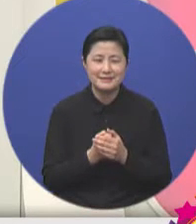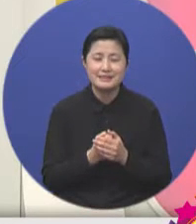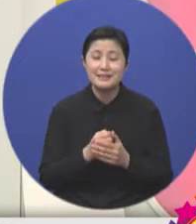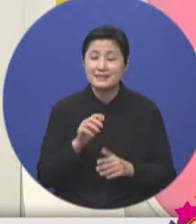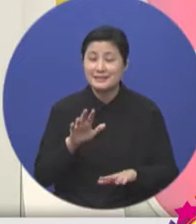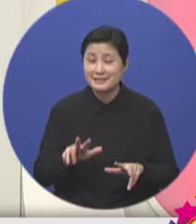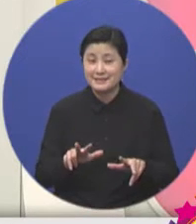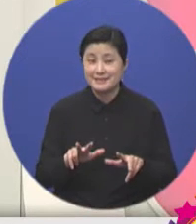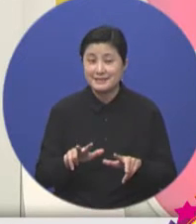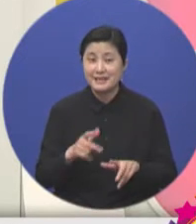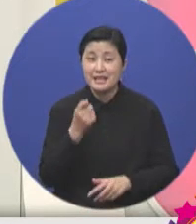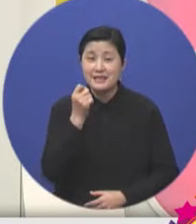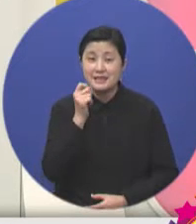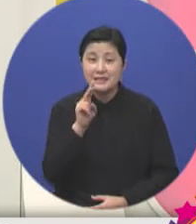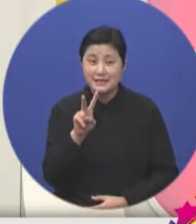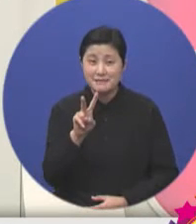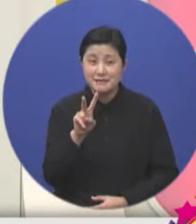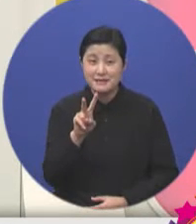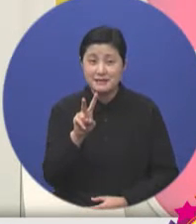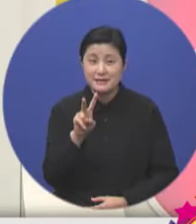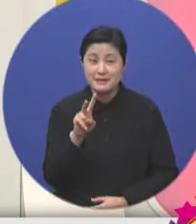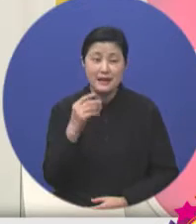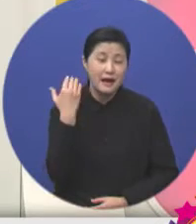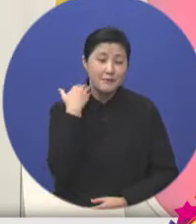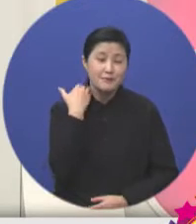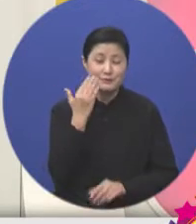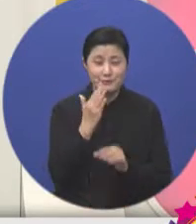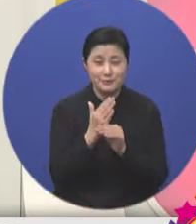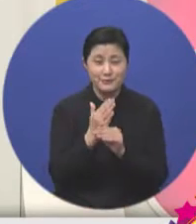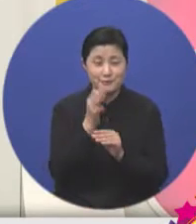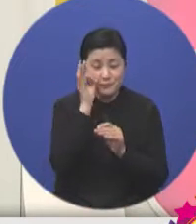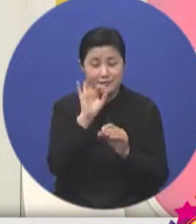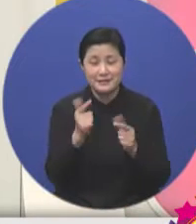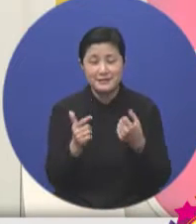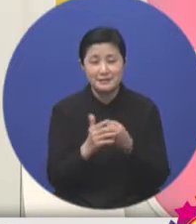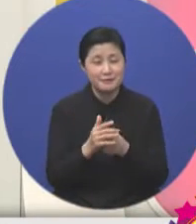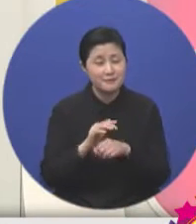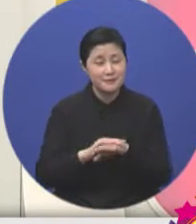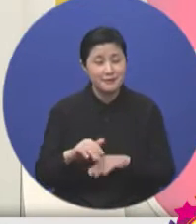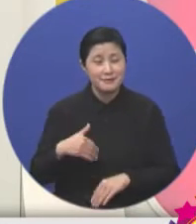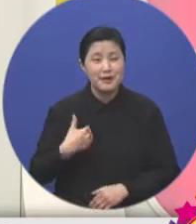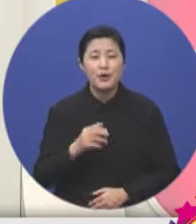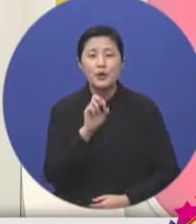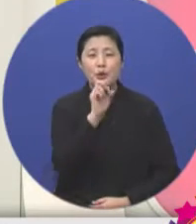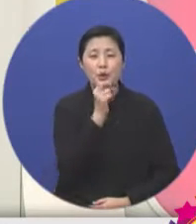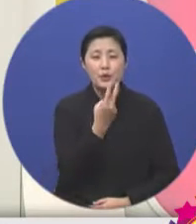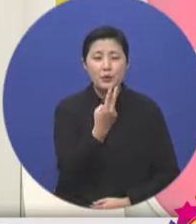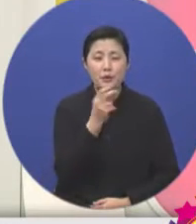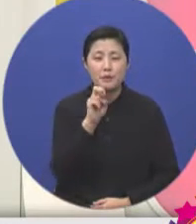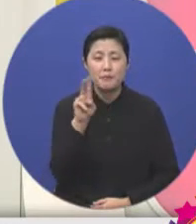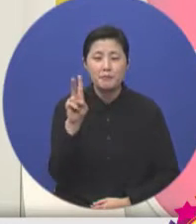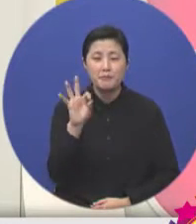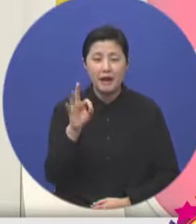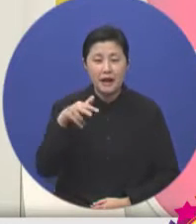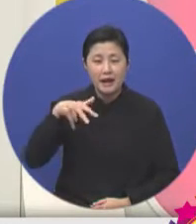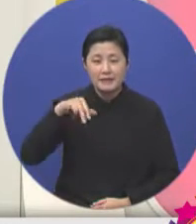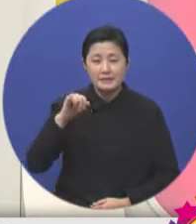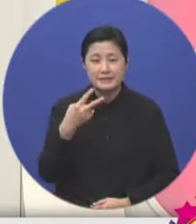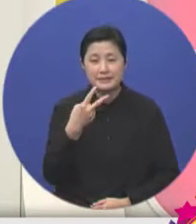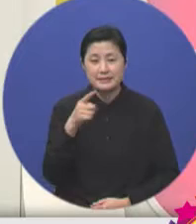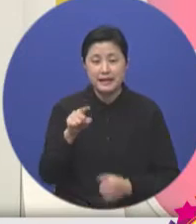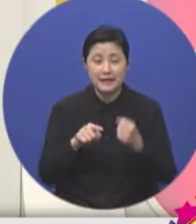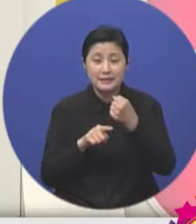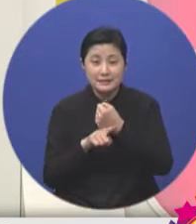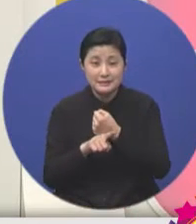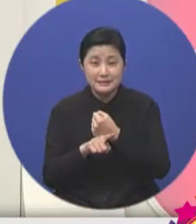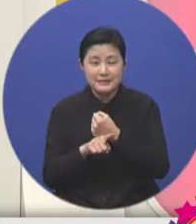이제 TV를 안 보는데요, 지금. 아, 예, 예, 예. 요망지다라는 그 뜻이 무슨 뜻인지 뜻이?